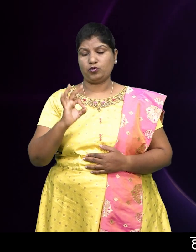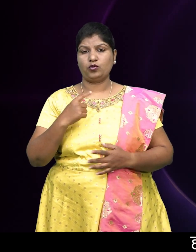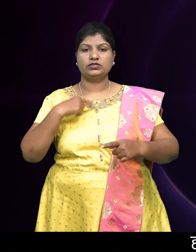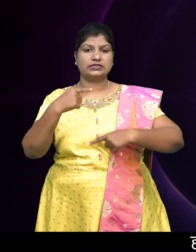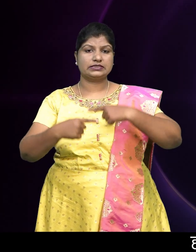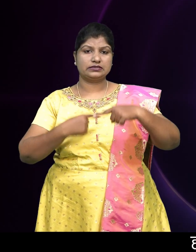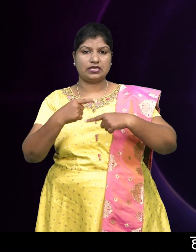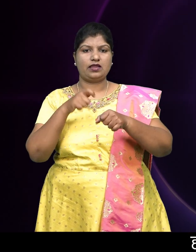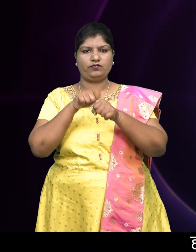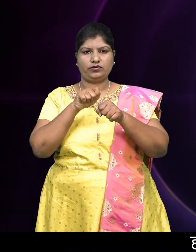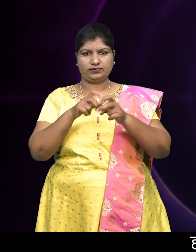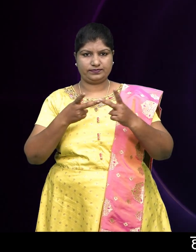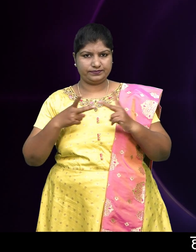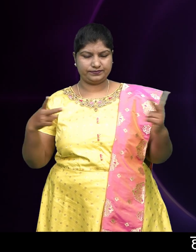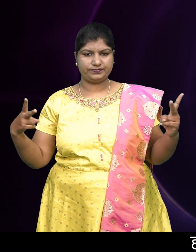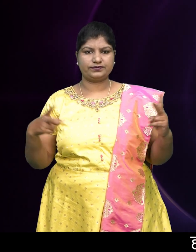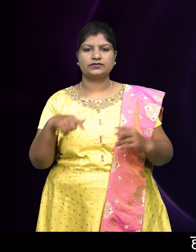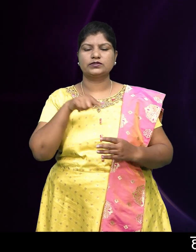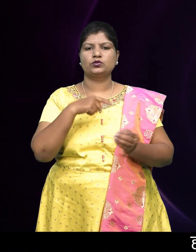हड्डियों के अंदर संग्रहित होते हैं।